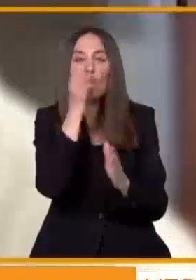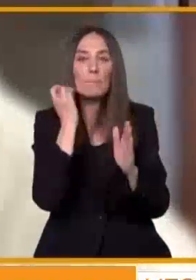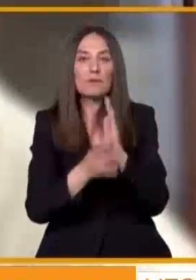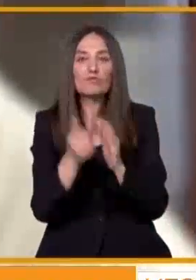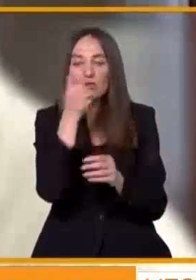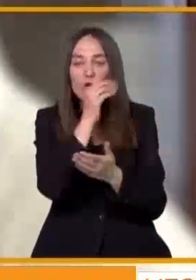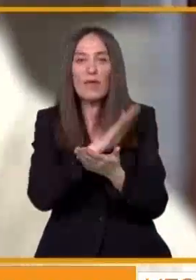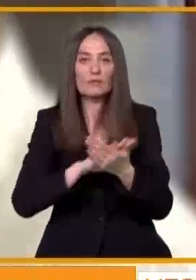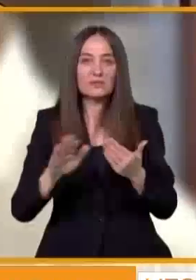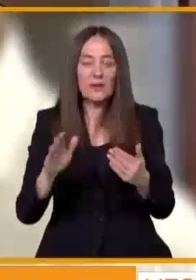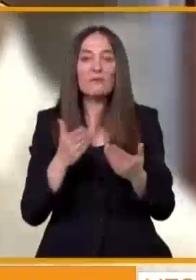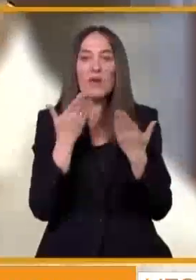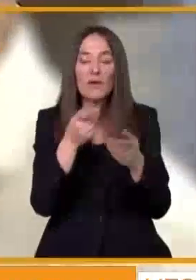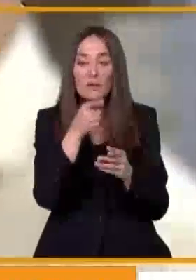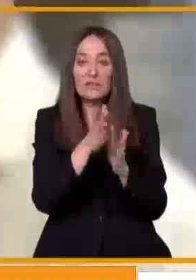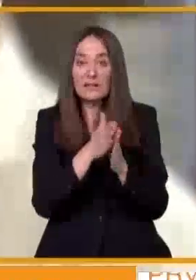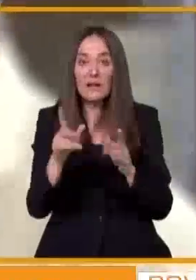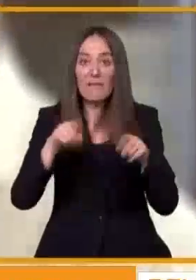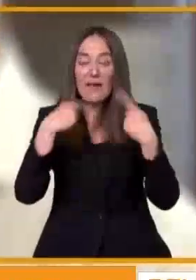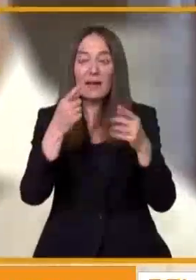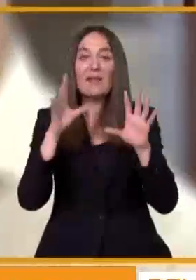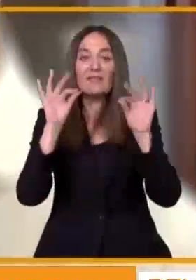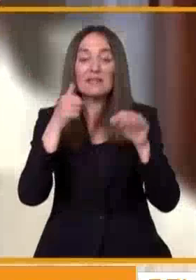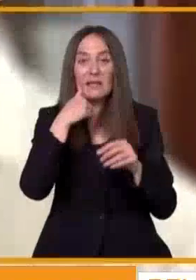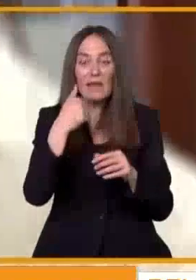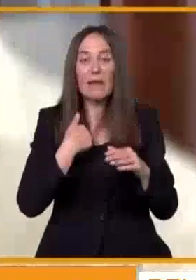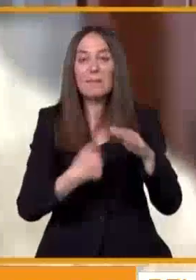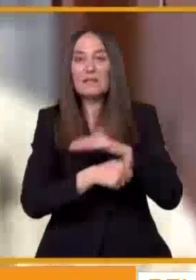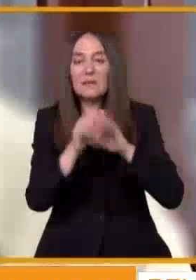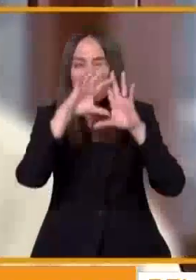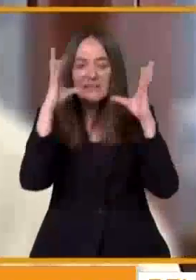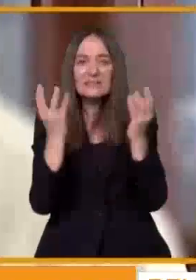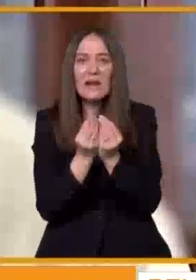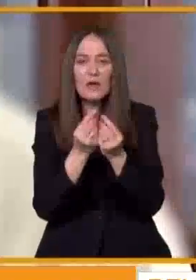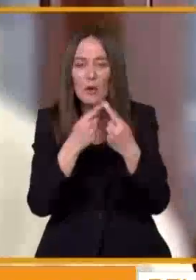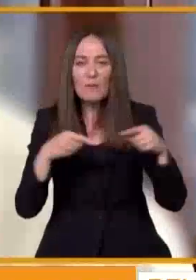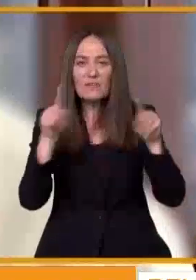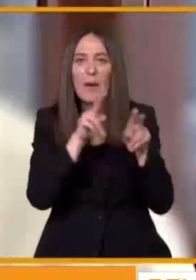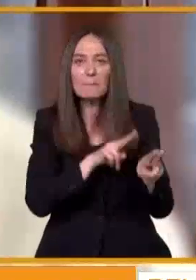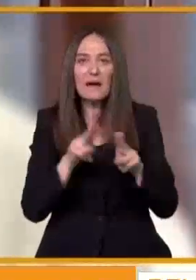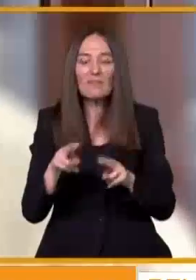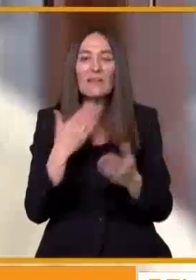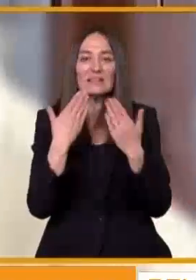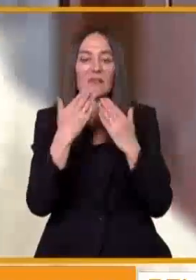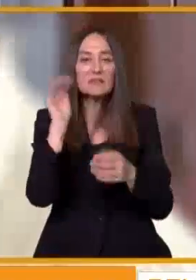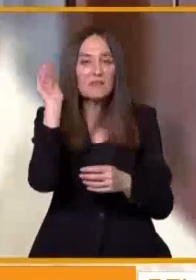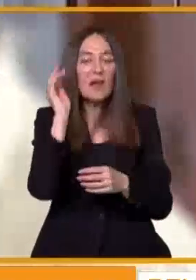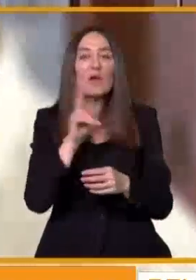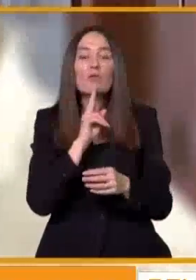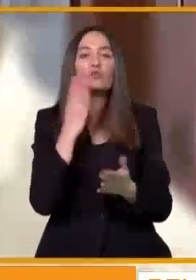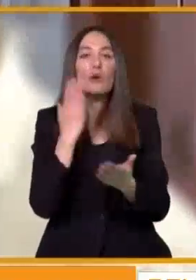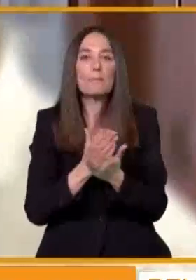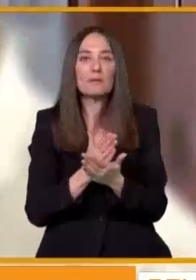brže i što jednostavnije. Tako da sa te strane u narednih desetak dana izlazimo sa celokupnim okvirom, pravnim okvirom na sednici vlade, koji će